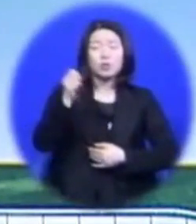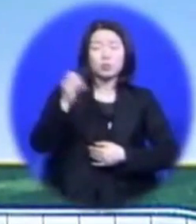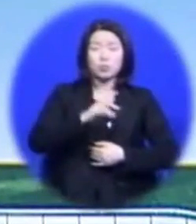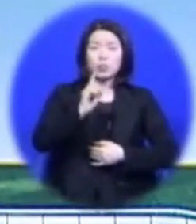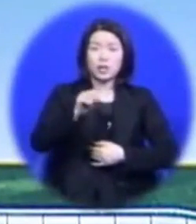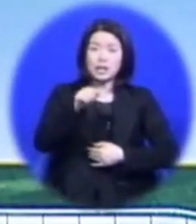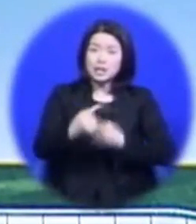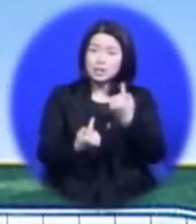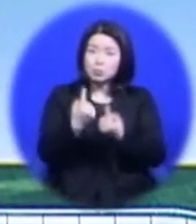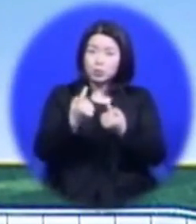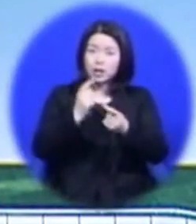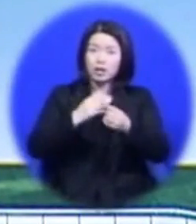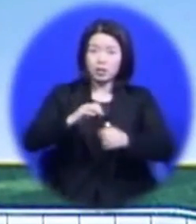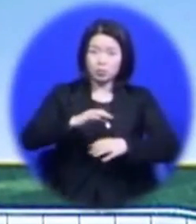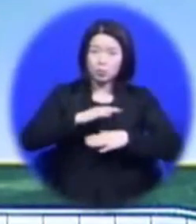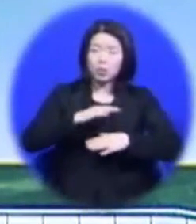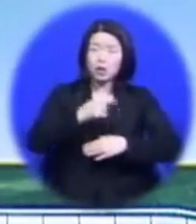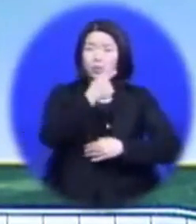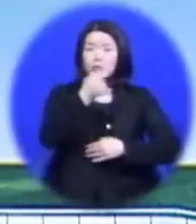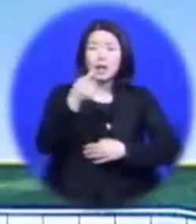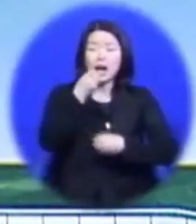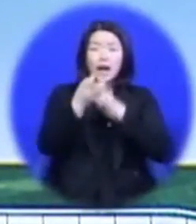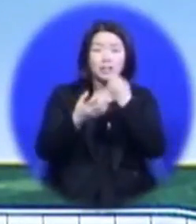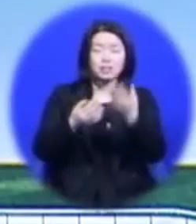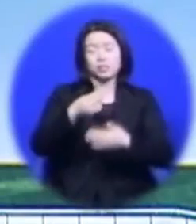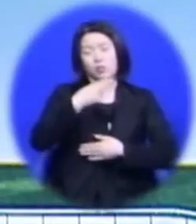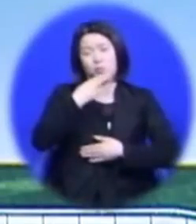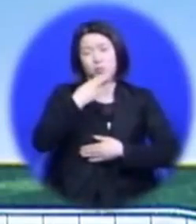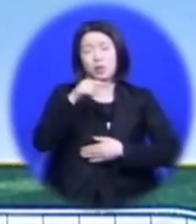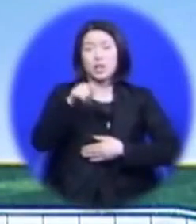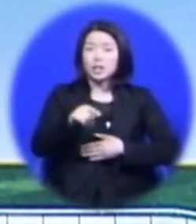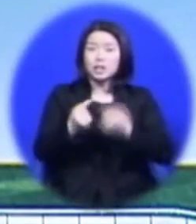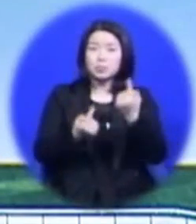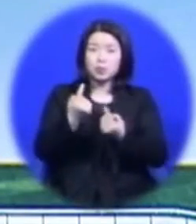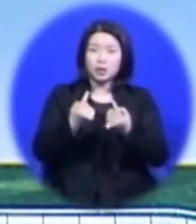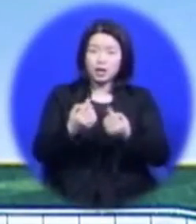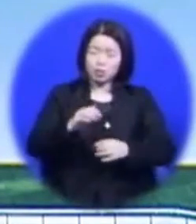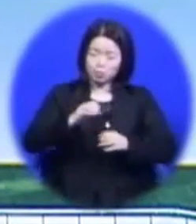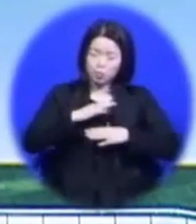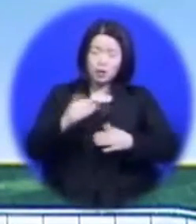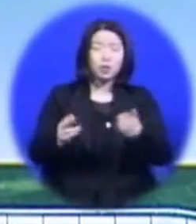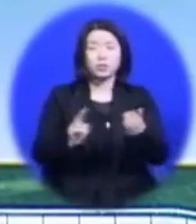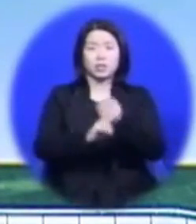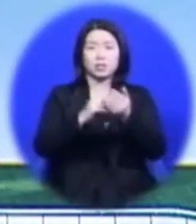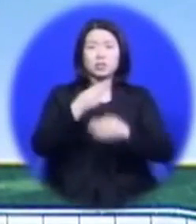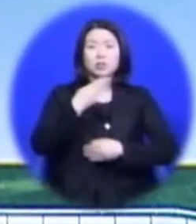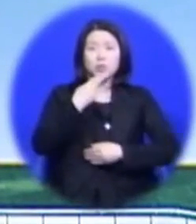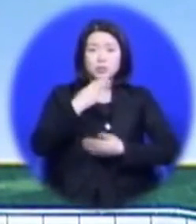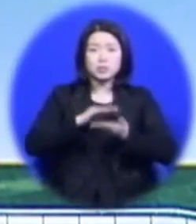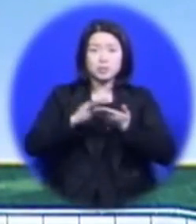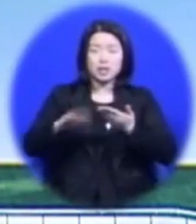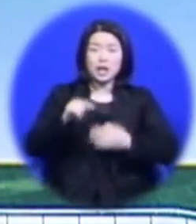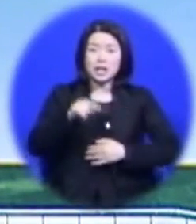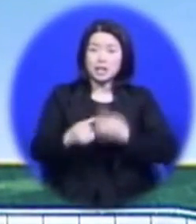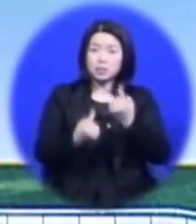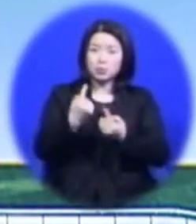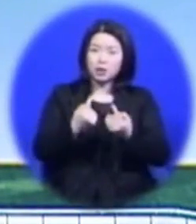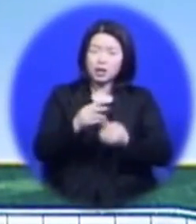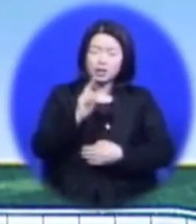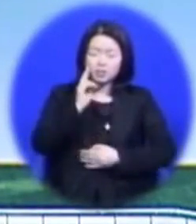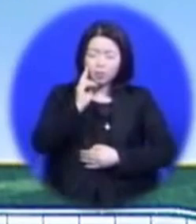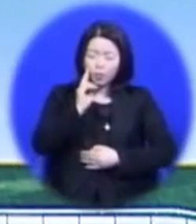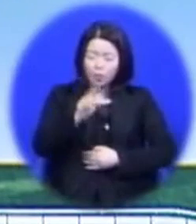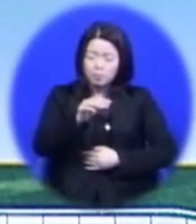이보다 놀라운 간증은 없습니다. 이보다 놀라운 기적은 없습니다. 이보다 극적인